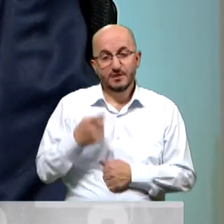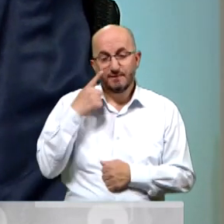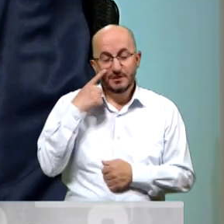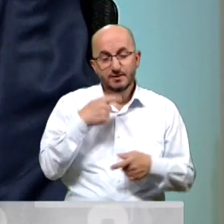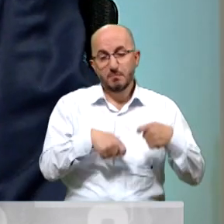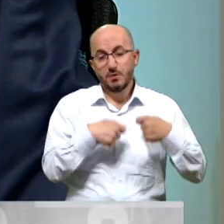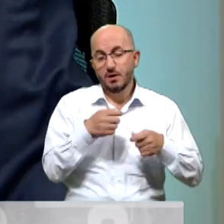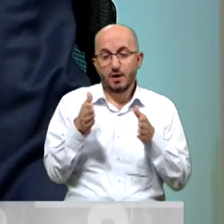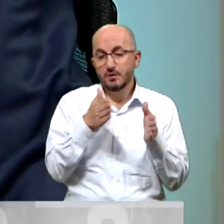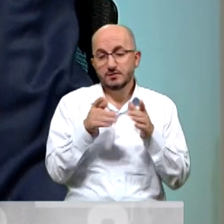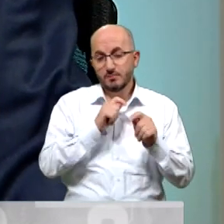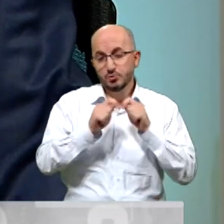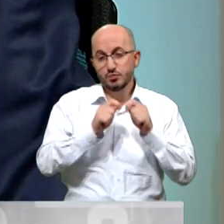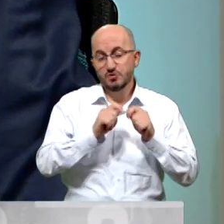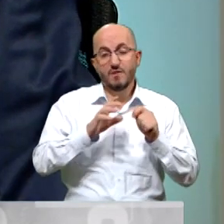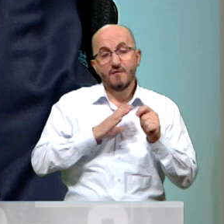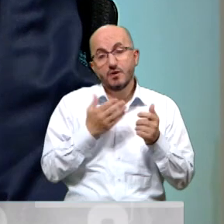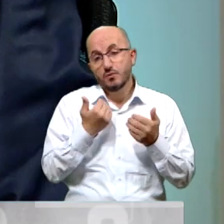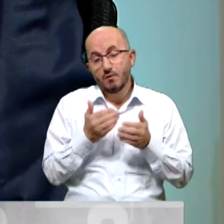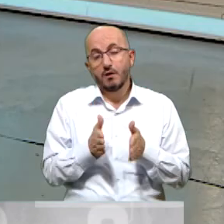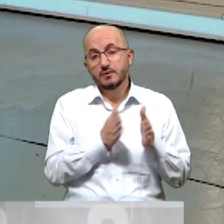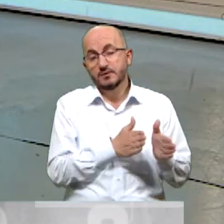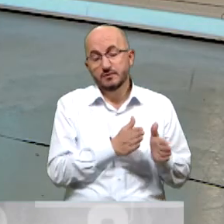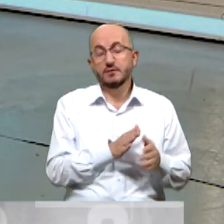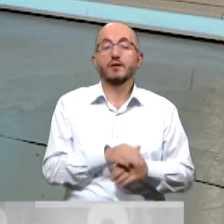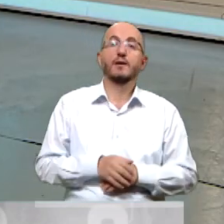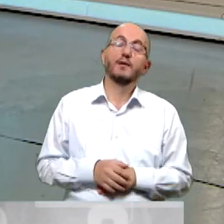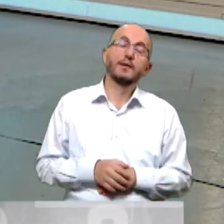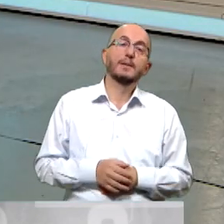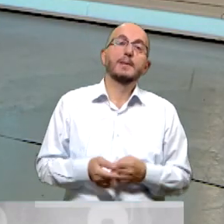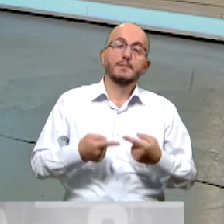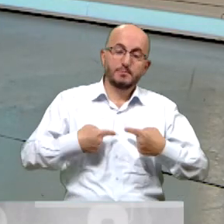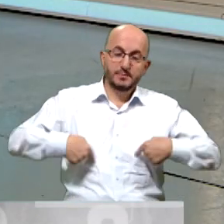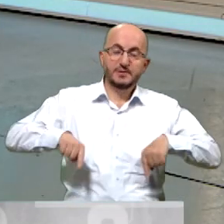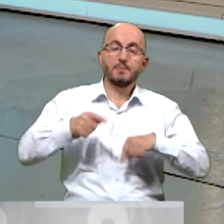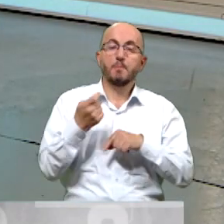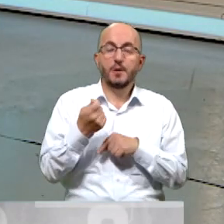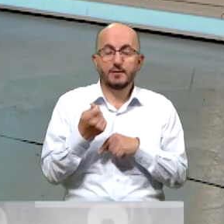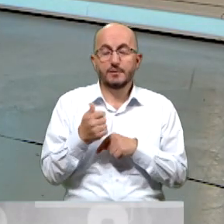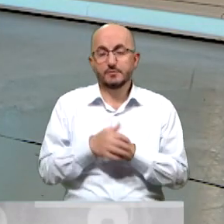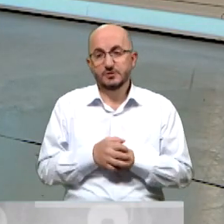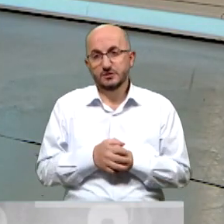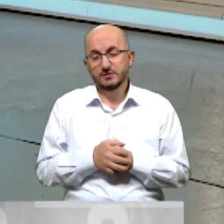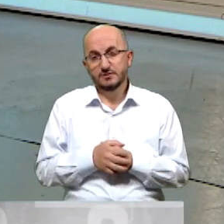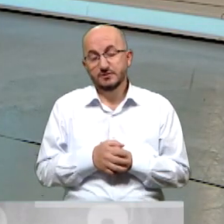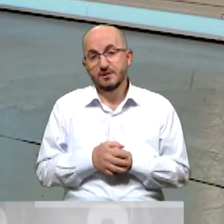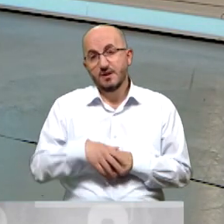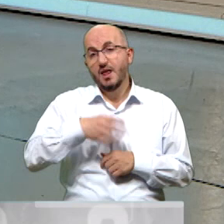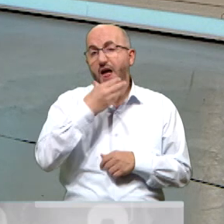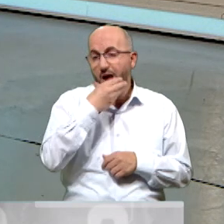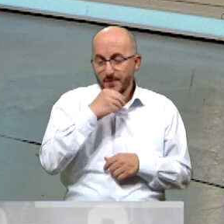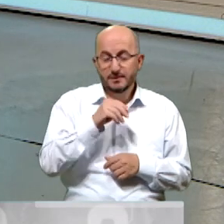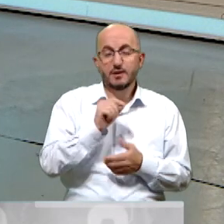devletle banka arasında bir sözleşme var, yok ayrı bir şey. Ama bizim paralarımız veya işte